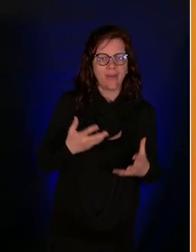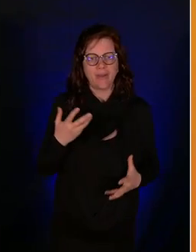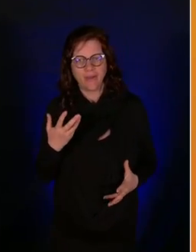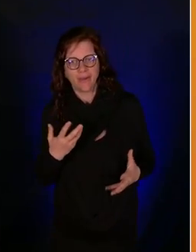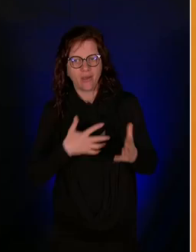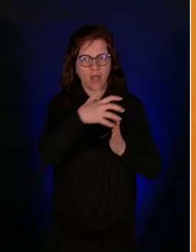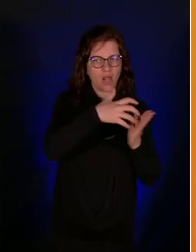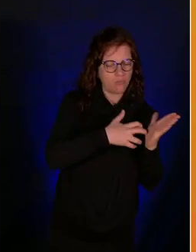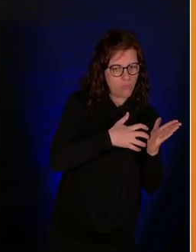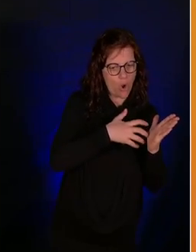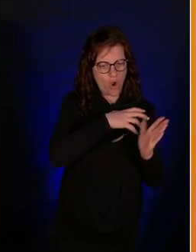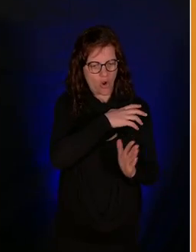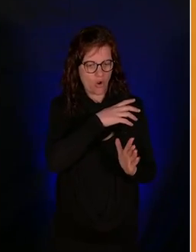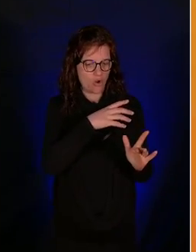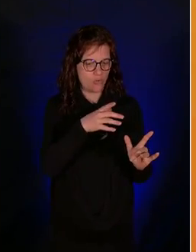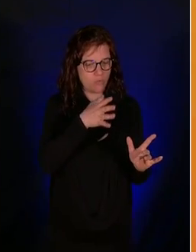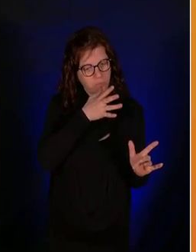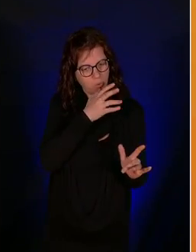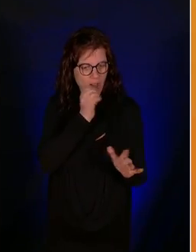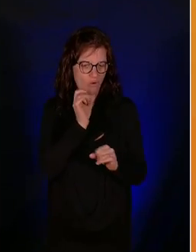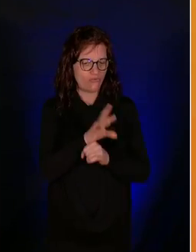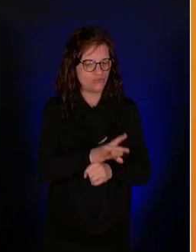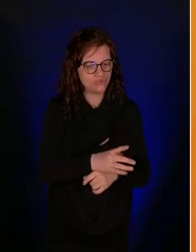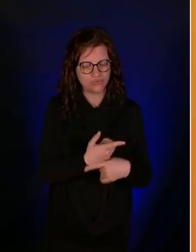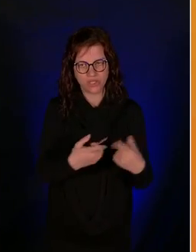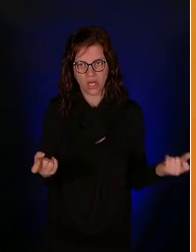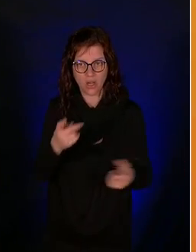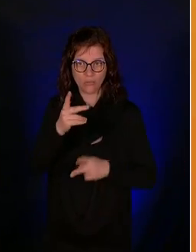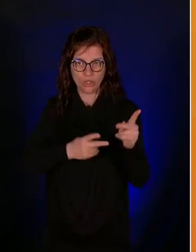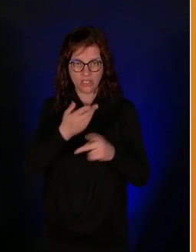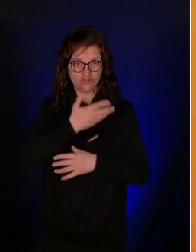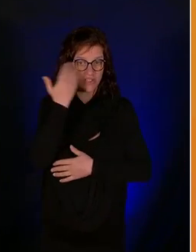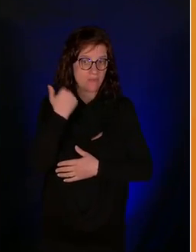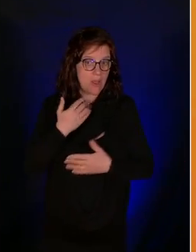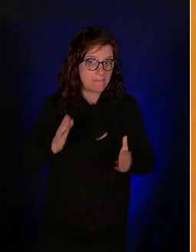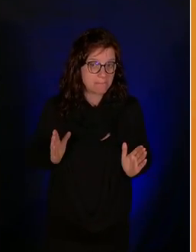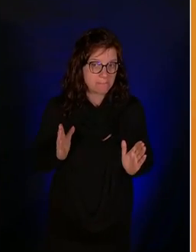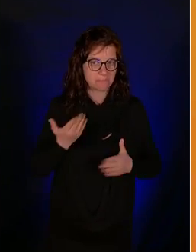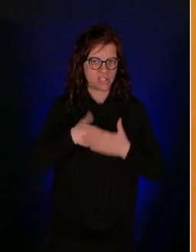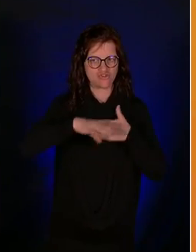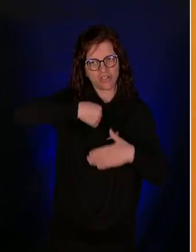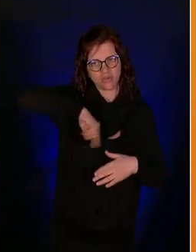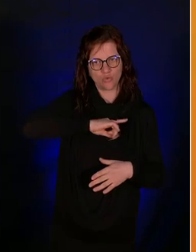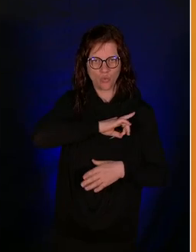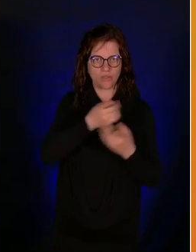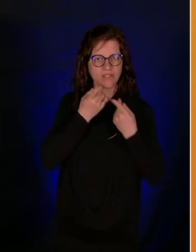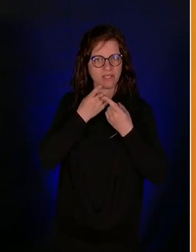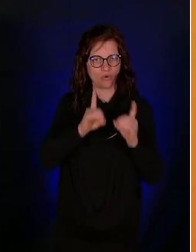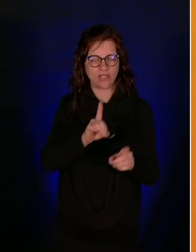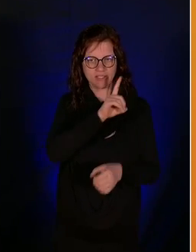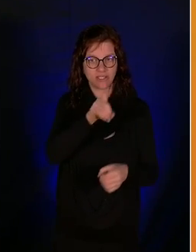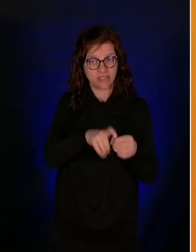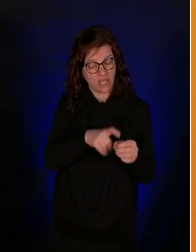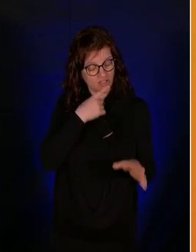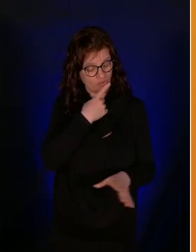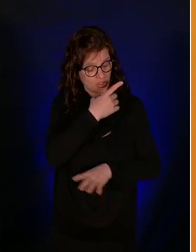invalider un rapport, etc. Bon, peut-être, je ne sais pas. Chez nous, la démocratie syndicale permet effectivement de remettre en